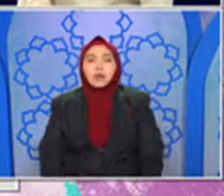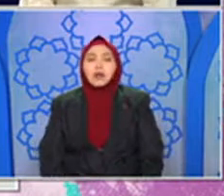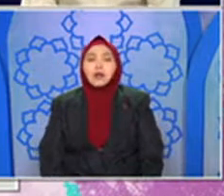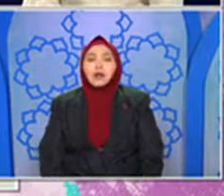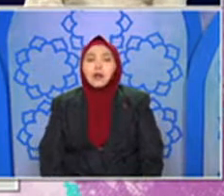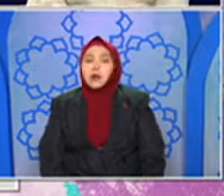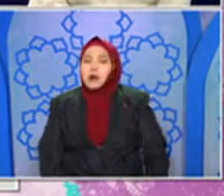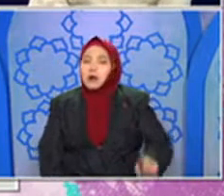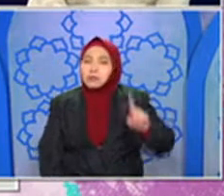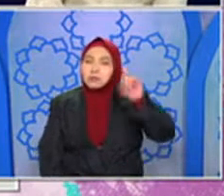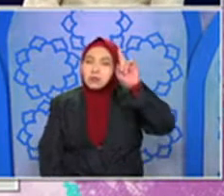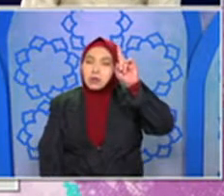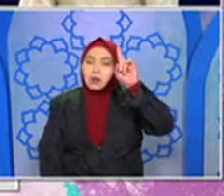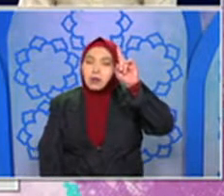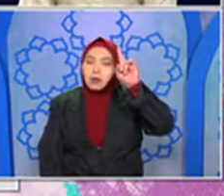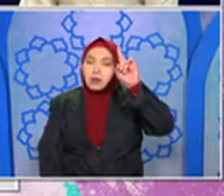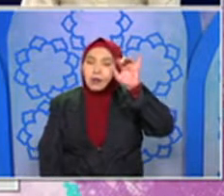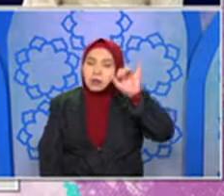هو الذي